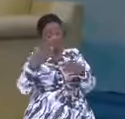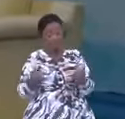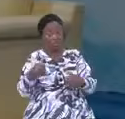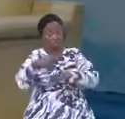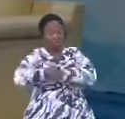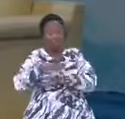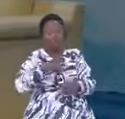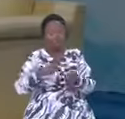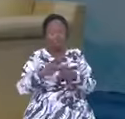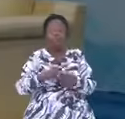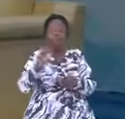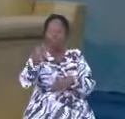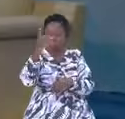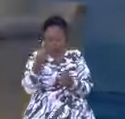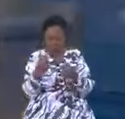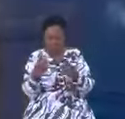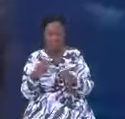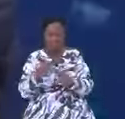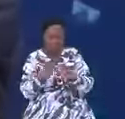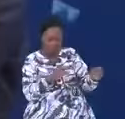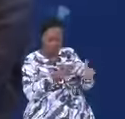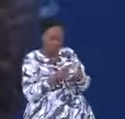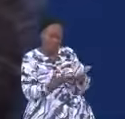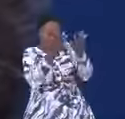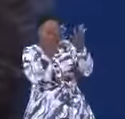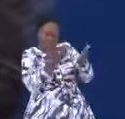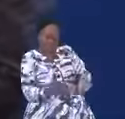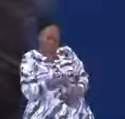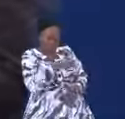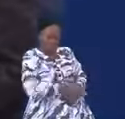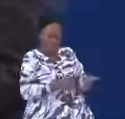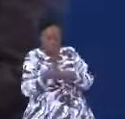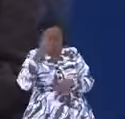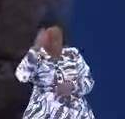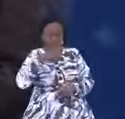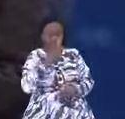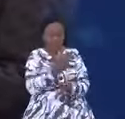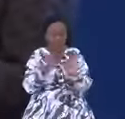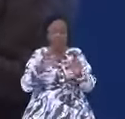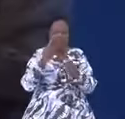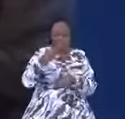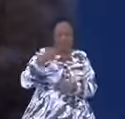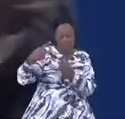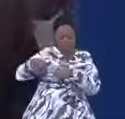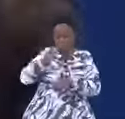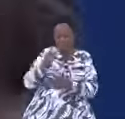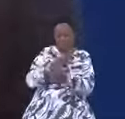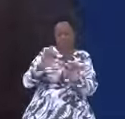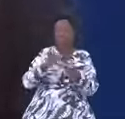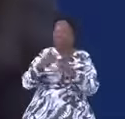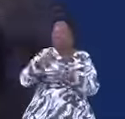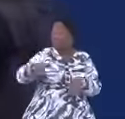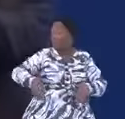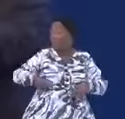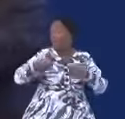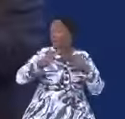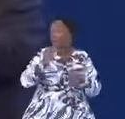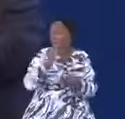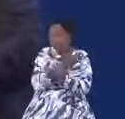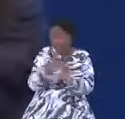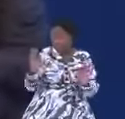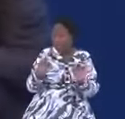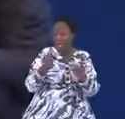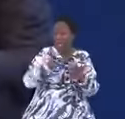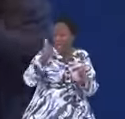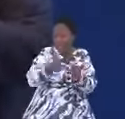ce soit pour que ton esprit soit libéré tonga sera libéré ta vie sera libéré et tout sera